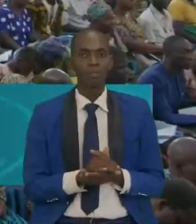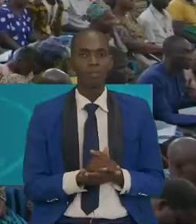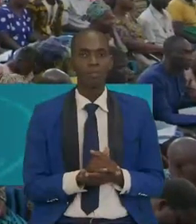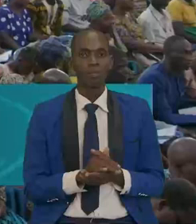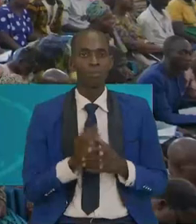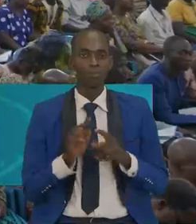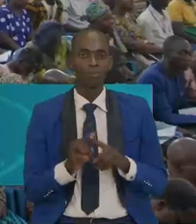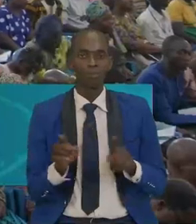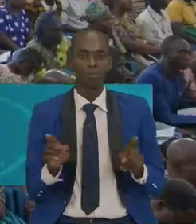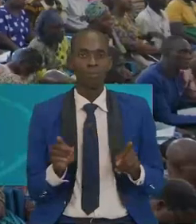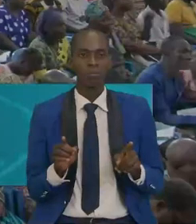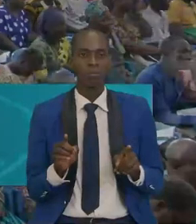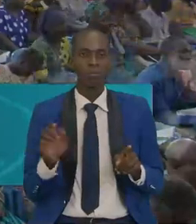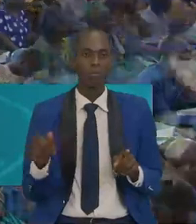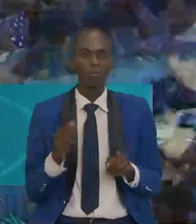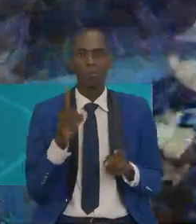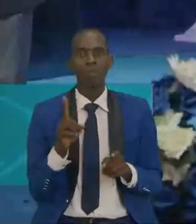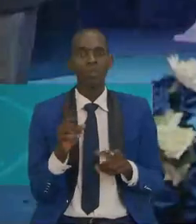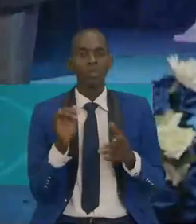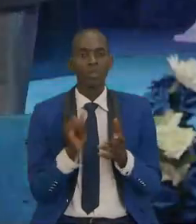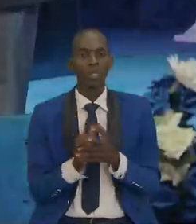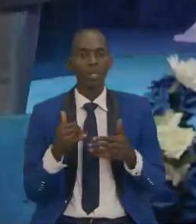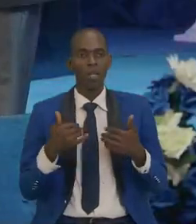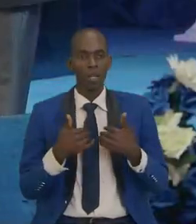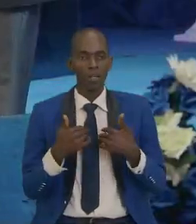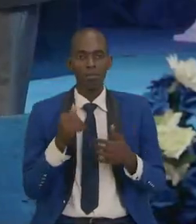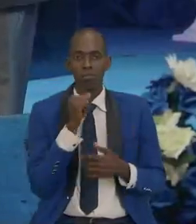Et il sera dans l'abondance.